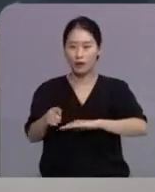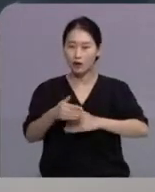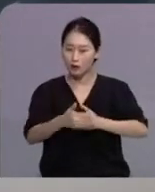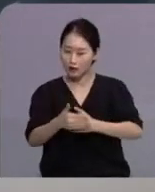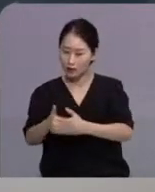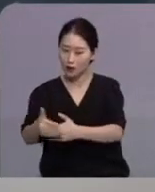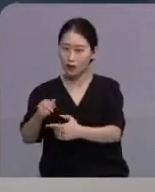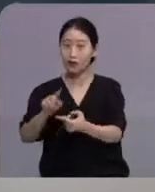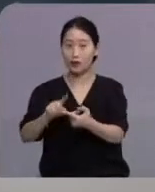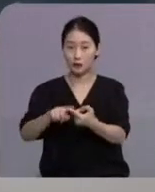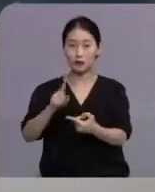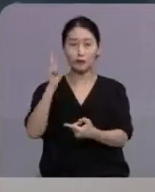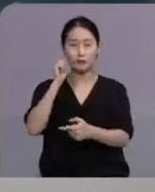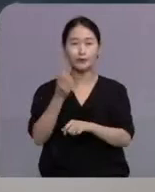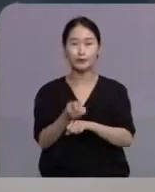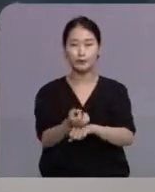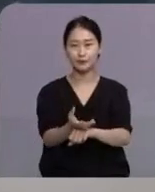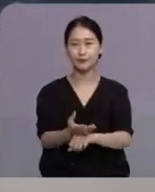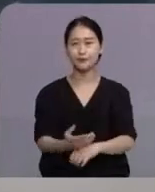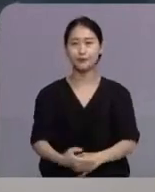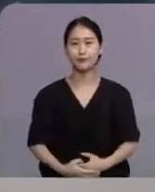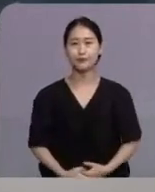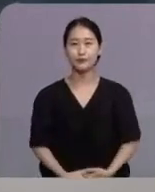유진희 기자가 정리했습니다